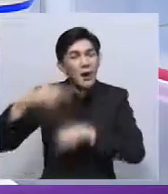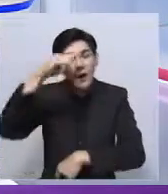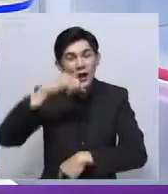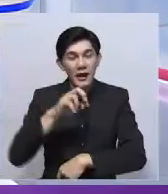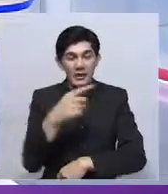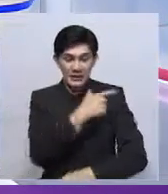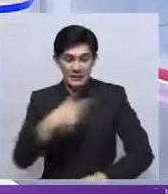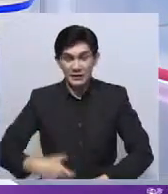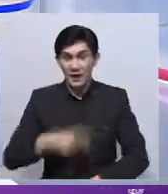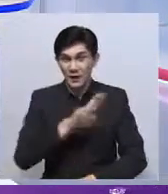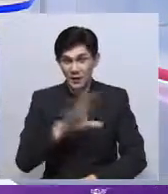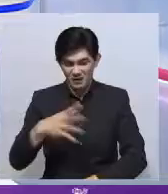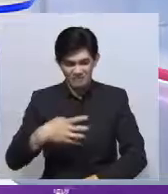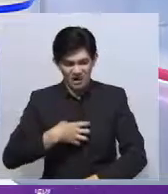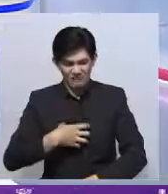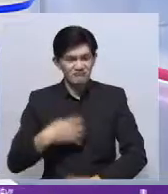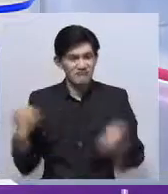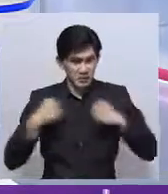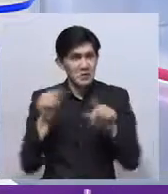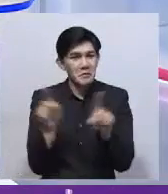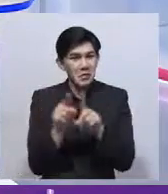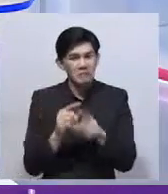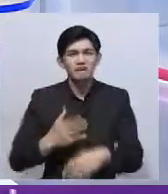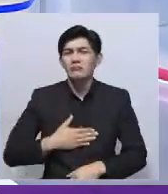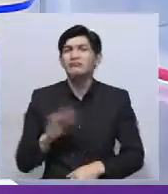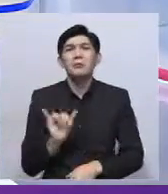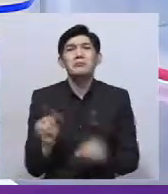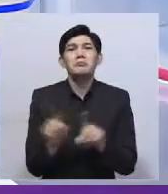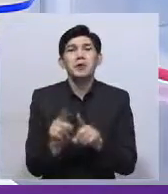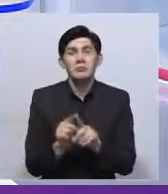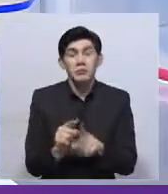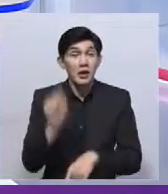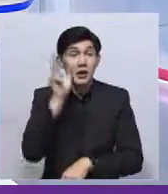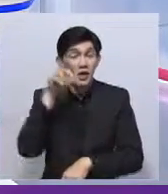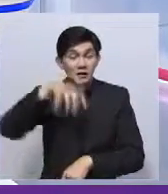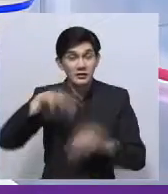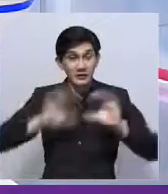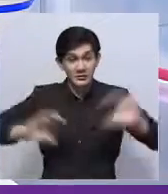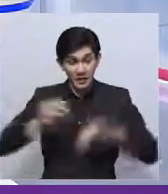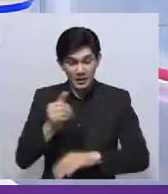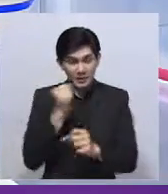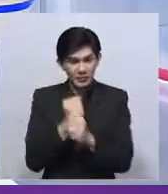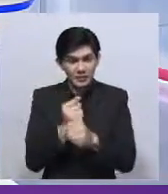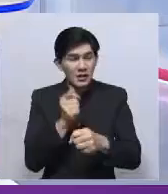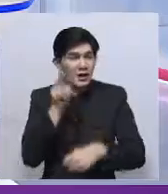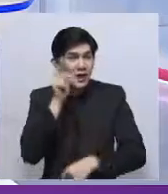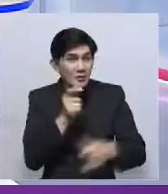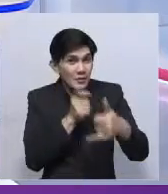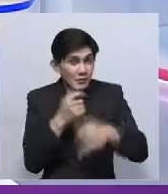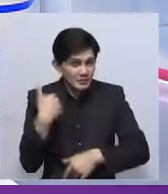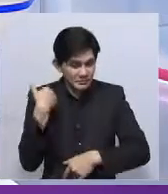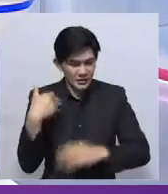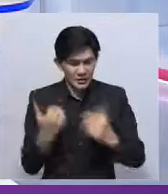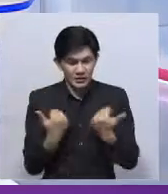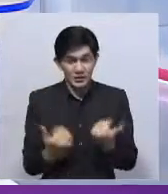มัยรัชกาลที่5เห็นแล้วอิจฉาเหมือนกันนะคุณน่ะได้ไปหรือยัง ยังไม่ได้ไปค่ะแต่ว่าไปทำข่าวที่ทำเนียบรัฐบาลปรากฏว่าข้าราชการในทำเนียบรัฐ